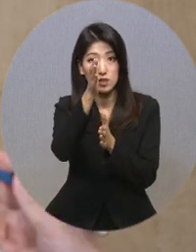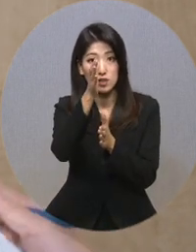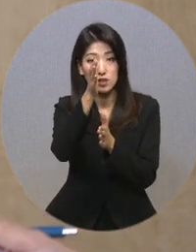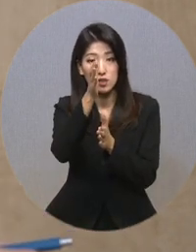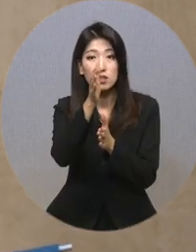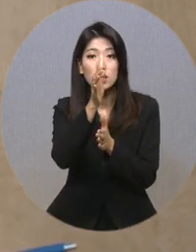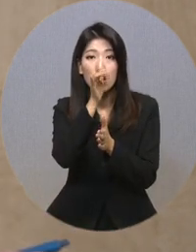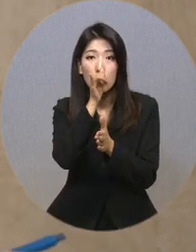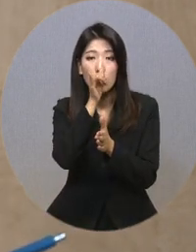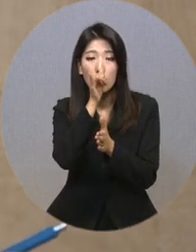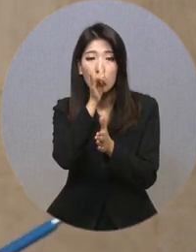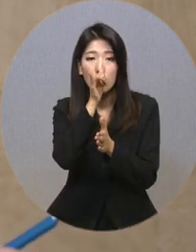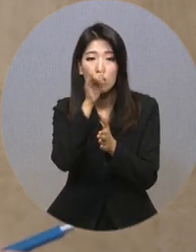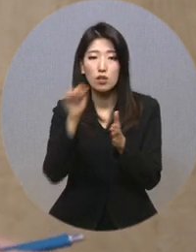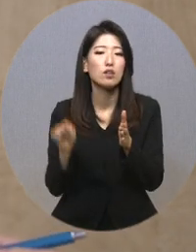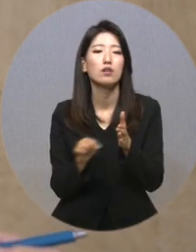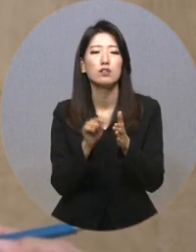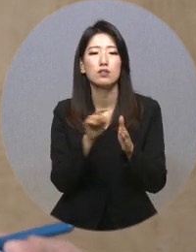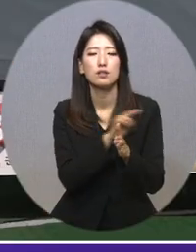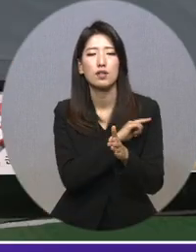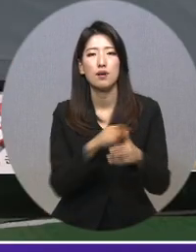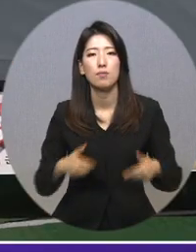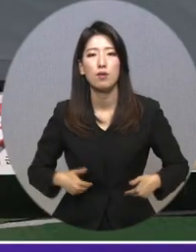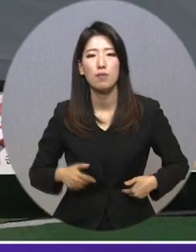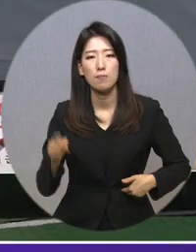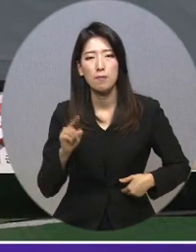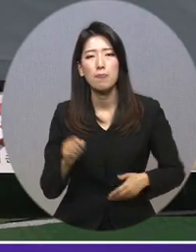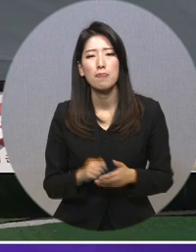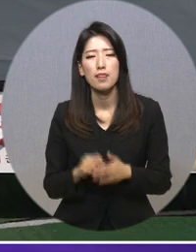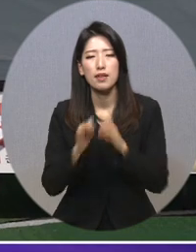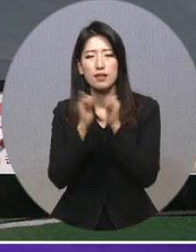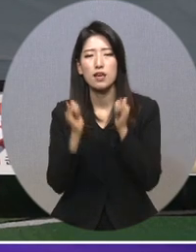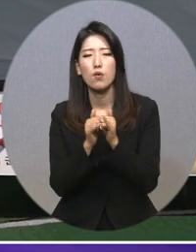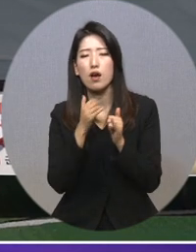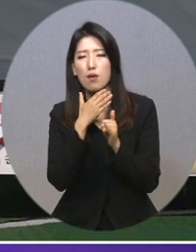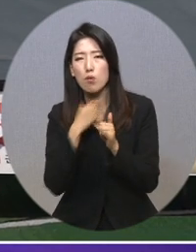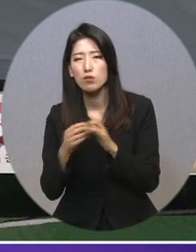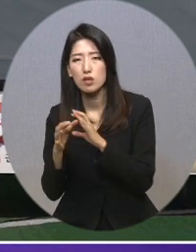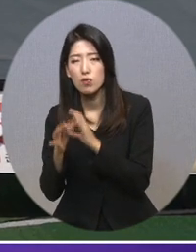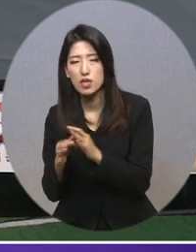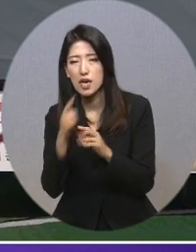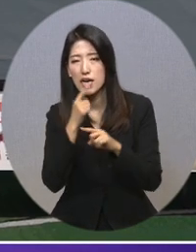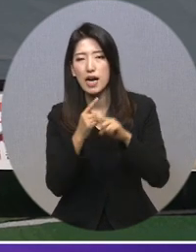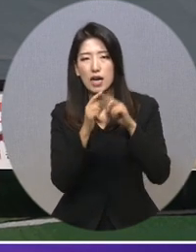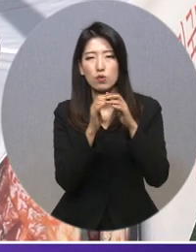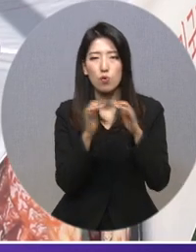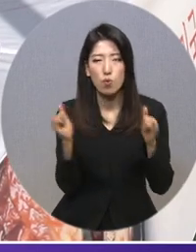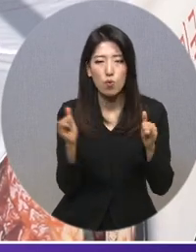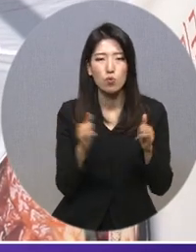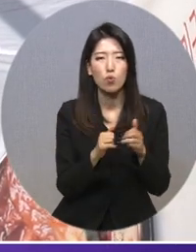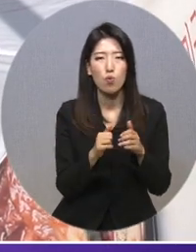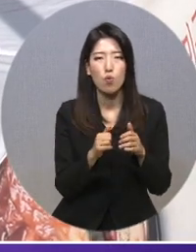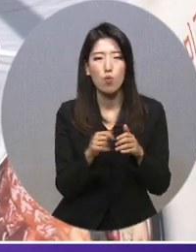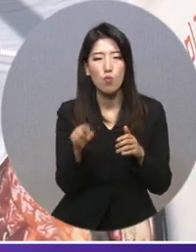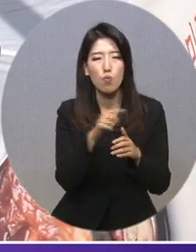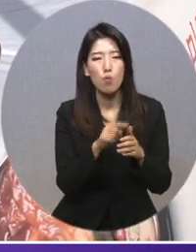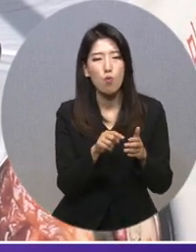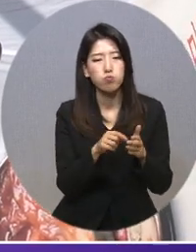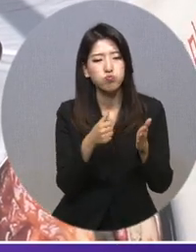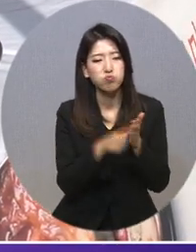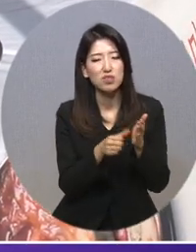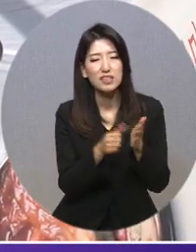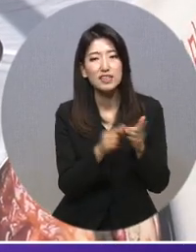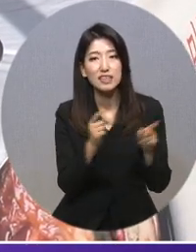네네. 군산시에서 가장 지금 필요한 것들이 저희 사회복지 계열이 있고 간호과가 있고 물리치료과가 네네. 있습니다. 네네. 이들이 합쳐지면 제일 필요한